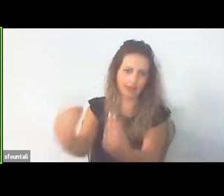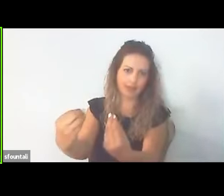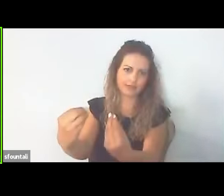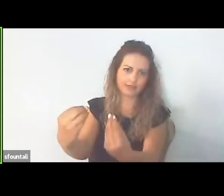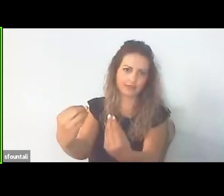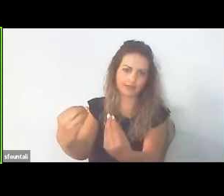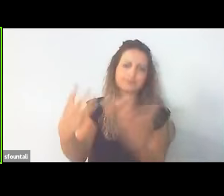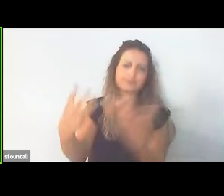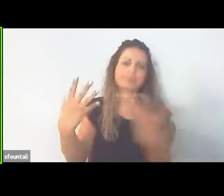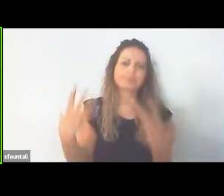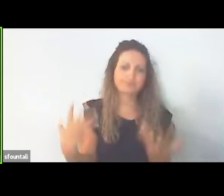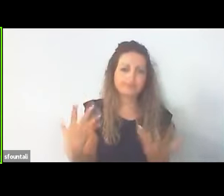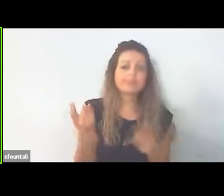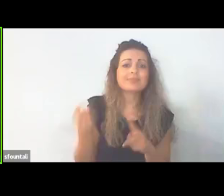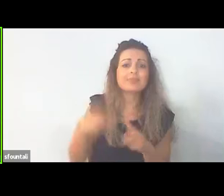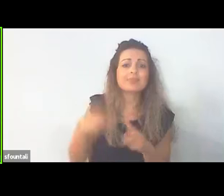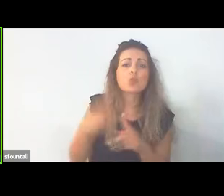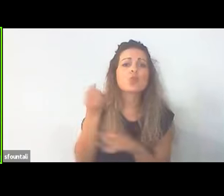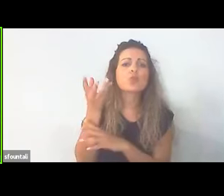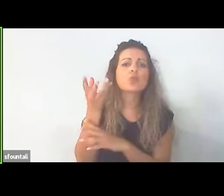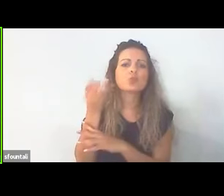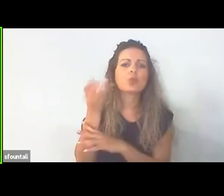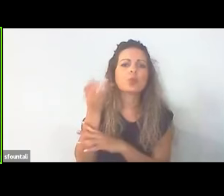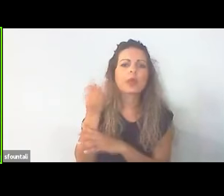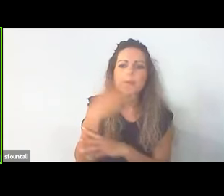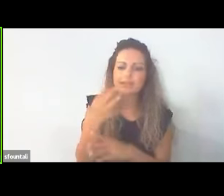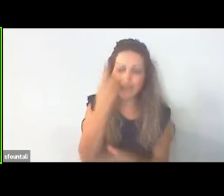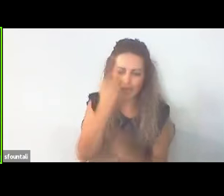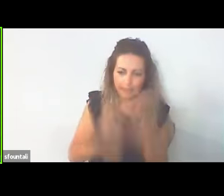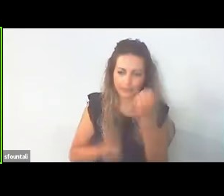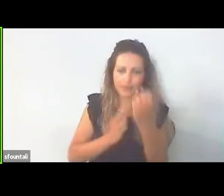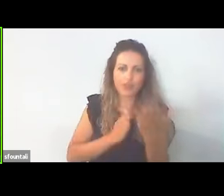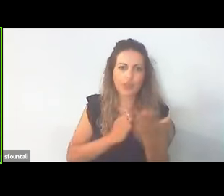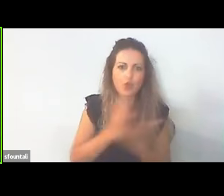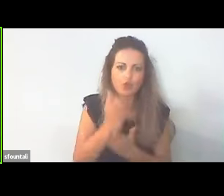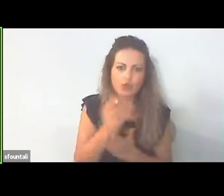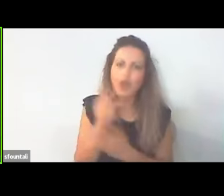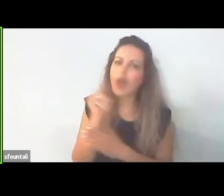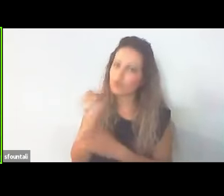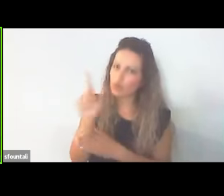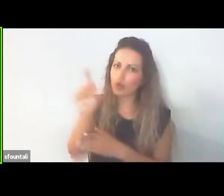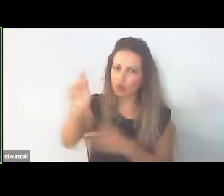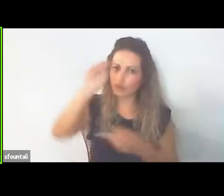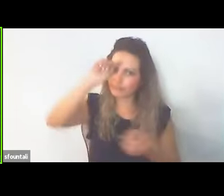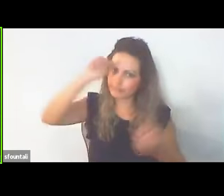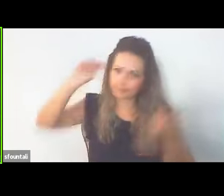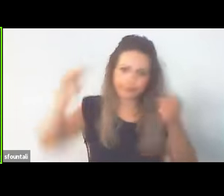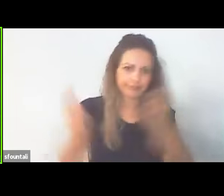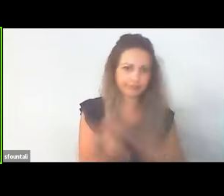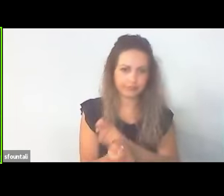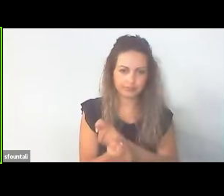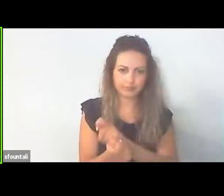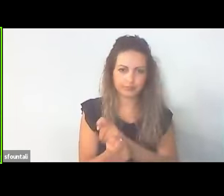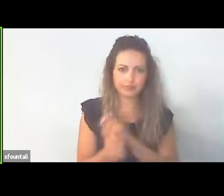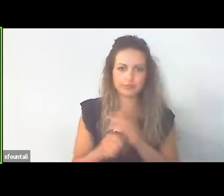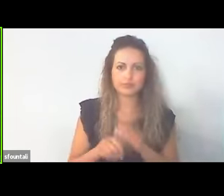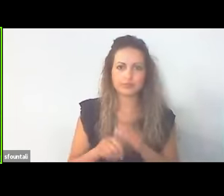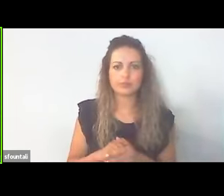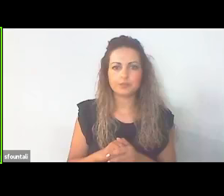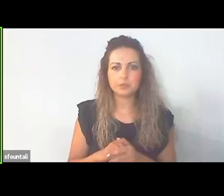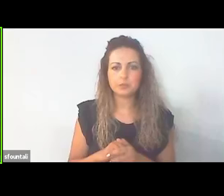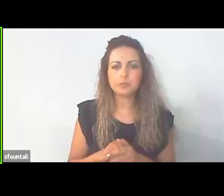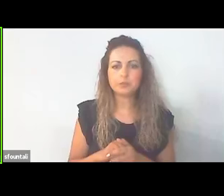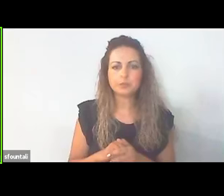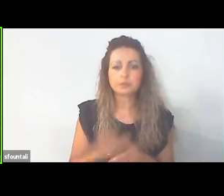δικαιοσύνης και έλλειψης πρόσβασης των θυμάτων και των επιζήσασων βιασμών προς τη δικαιοσύνη. καθώς και τη